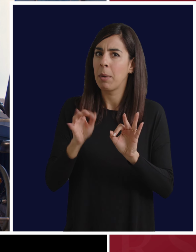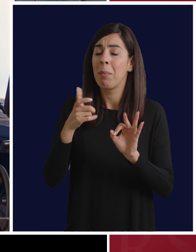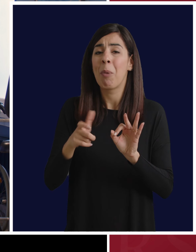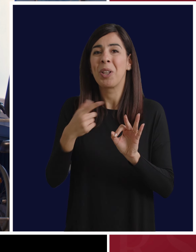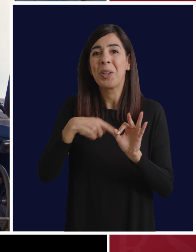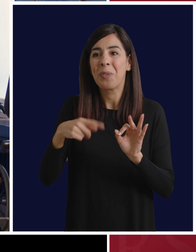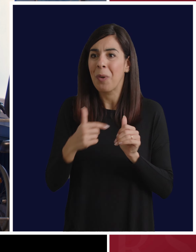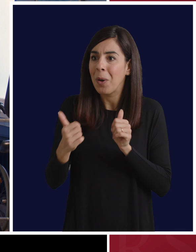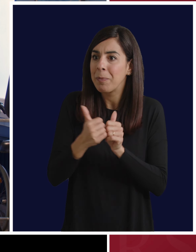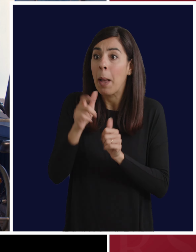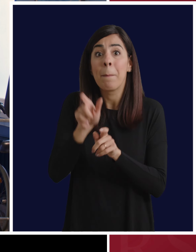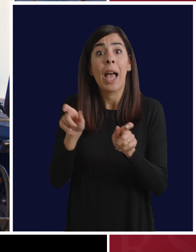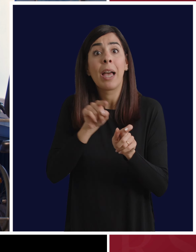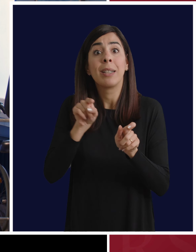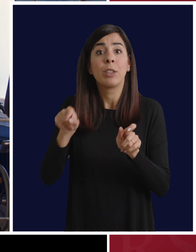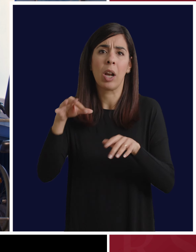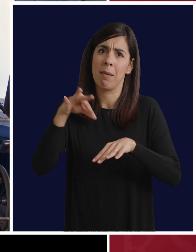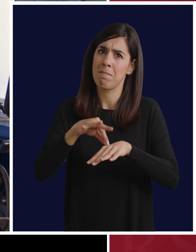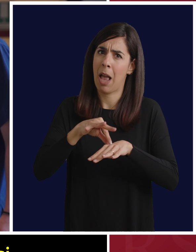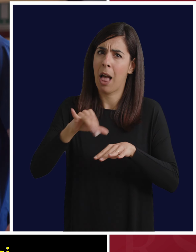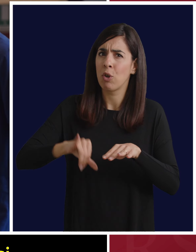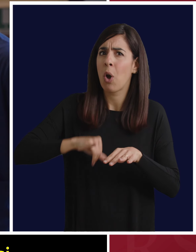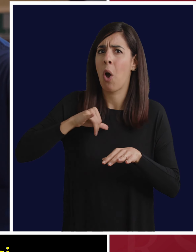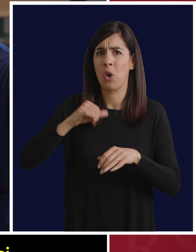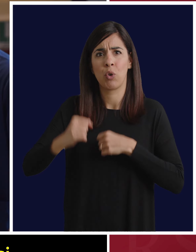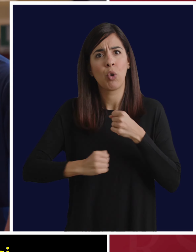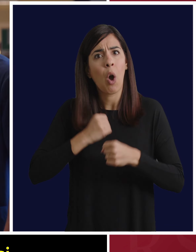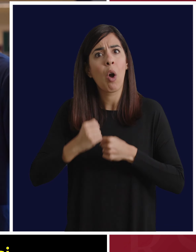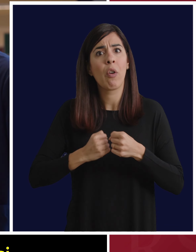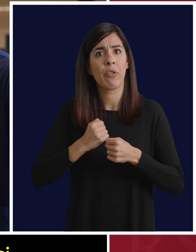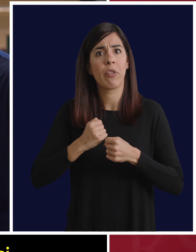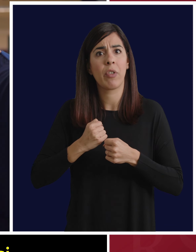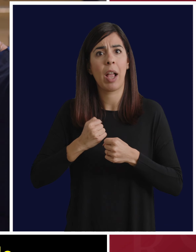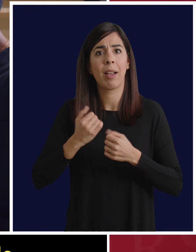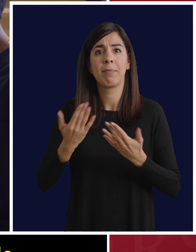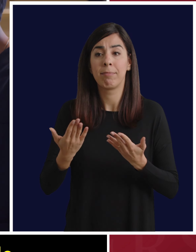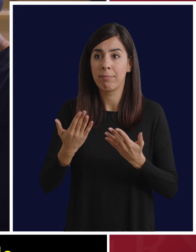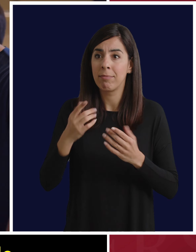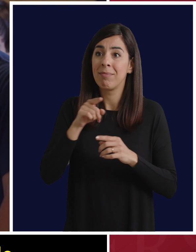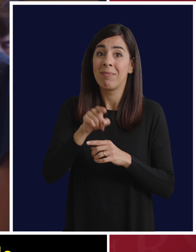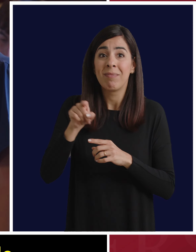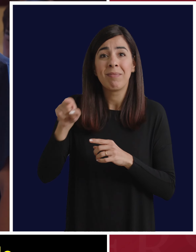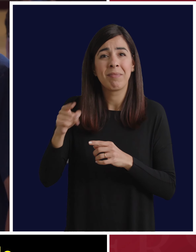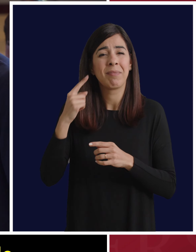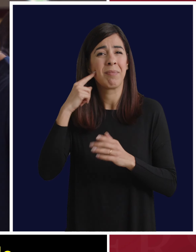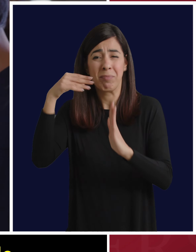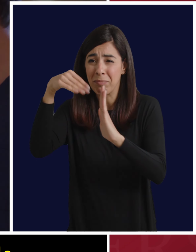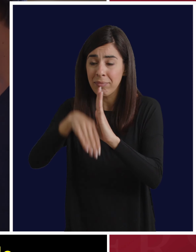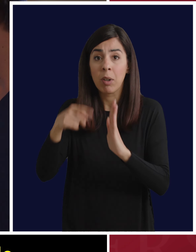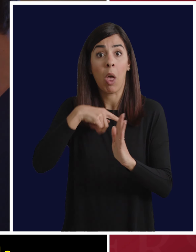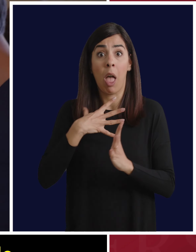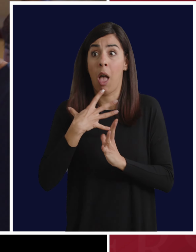persone che stanno male, stanno soffrendo. Non bisogna comunque cercare di farsi trasportare troppo